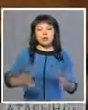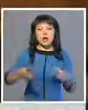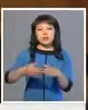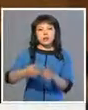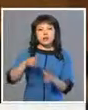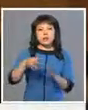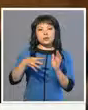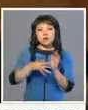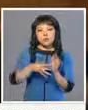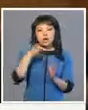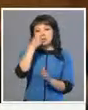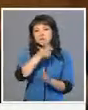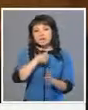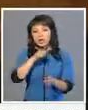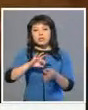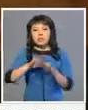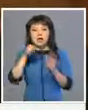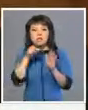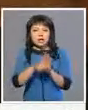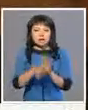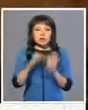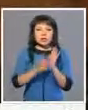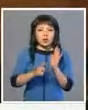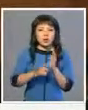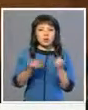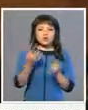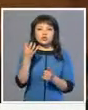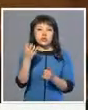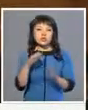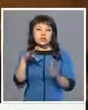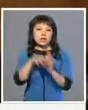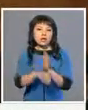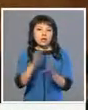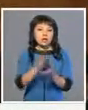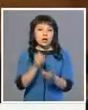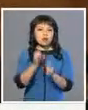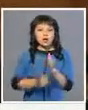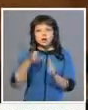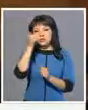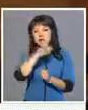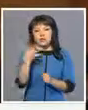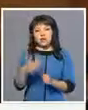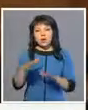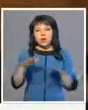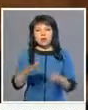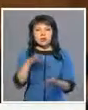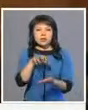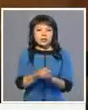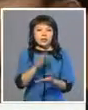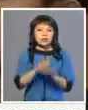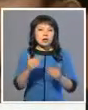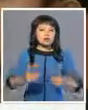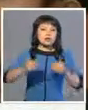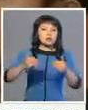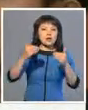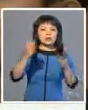түскен 2009 жылы 700-діктің ішінде болса, қазір 400-діктің қатарында. Яғни, әр жыл сайын 50 орынға жылжып келеді. Бірақ